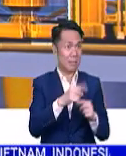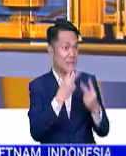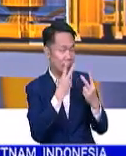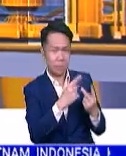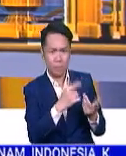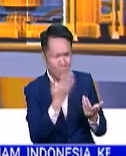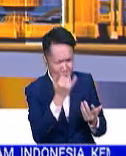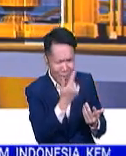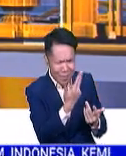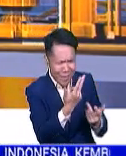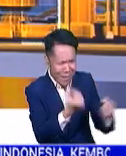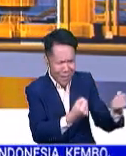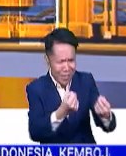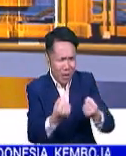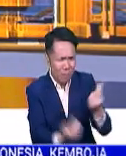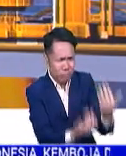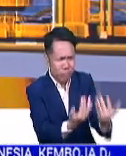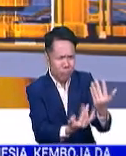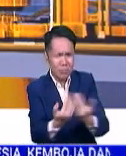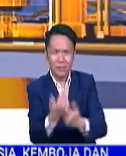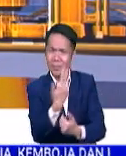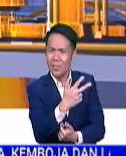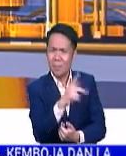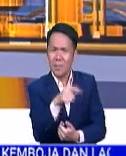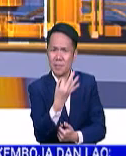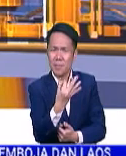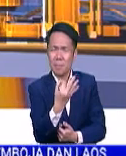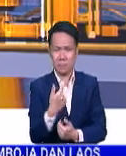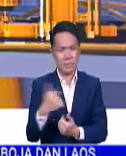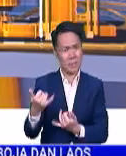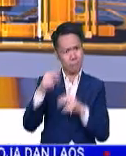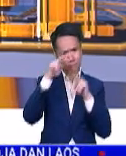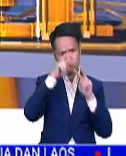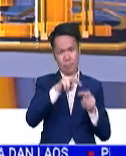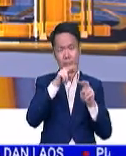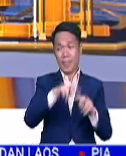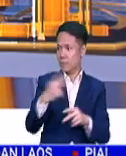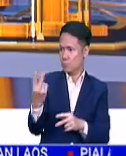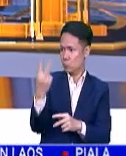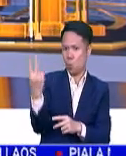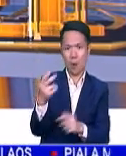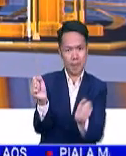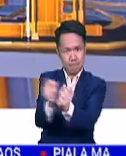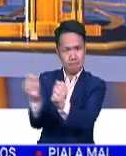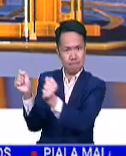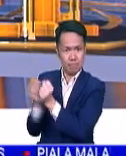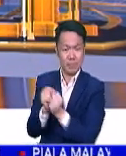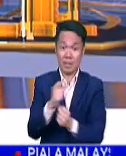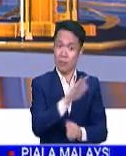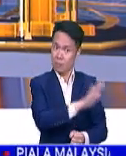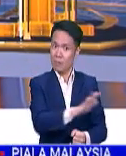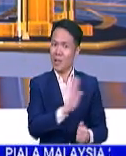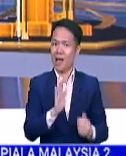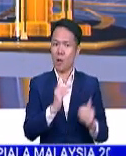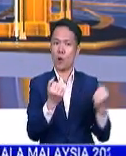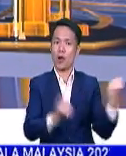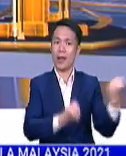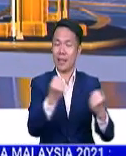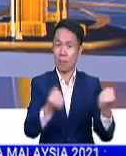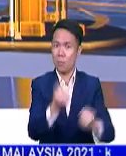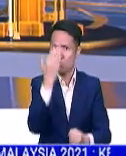berkaitan kebakaran tiga kenderaan pada 13 September, pihaknya menahan dua suspek yang juga pemilik kenderaan